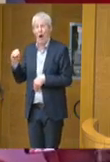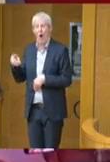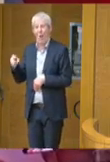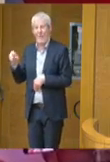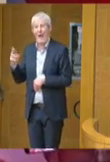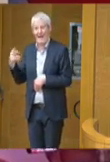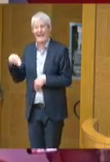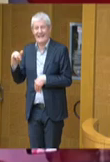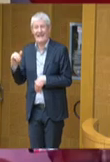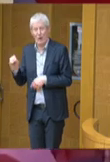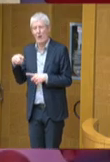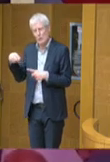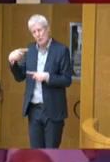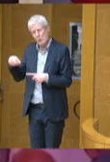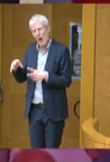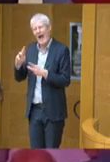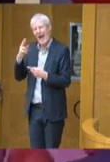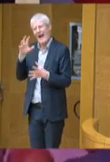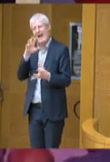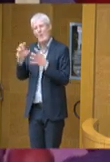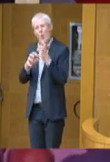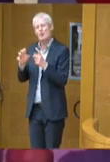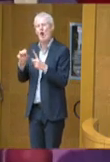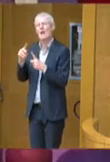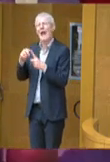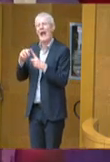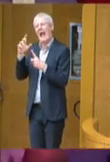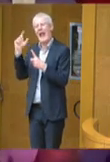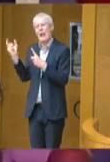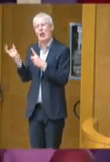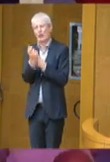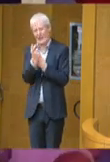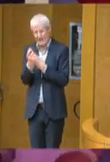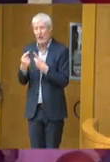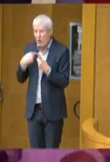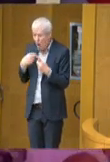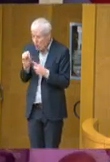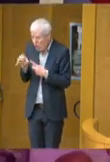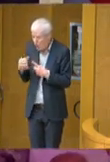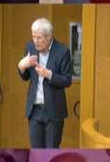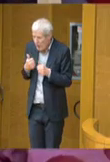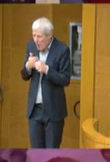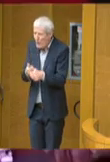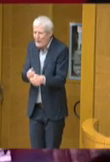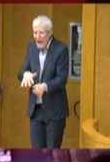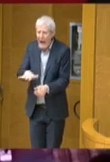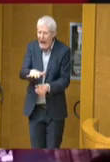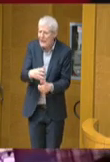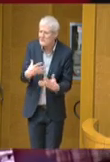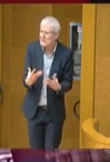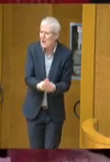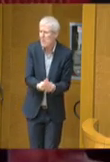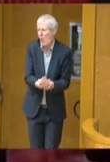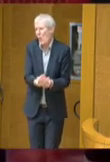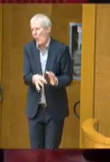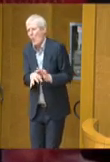sulla sua rivoluzione eliocentrica. Noi docenti siamo stati felici di guidare questi ragazzi in quella che si è rivelata essere